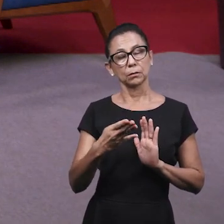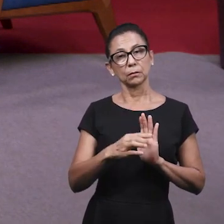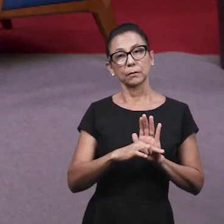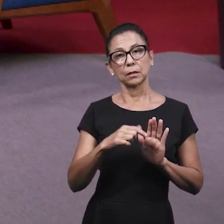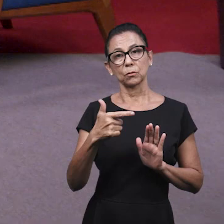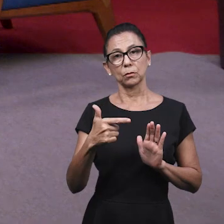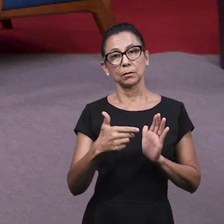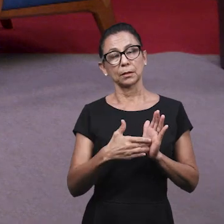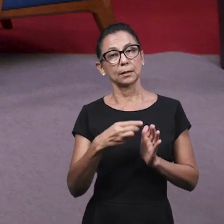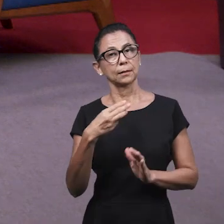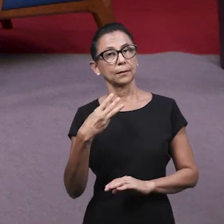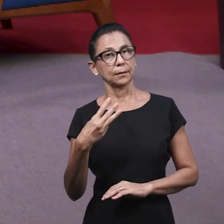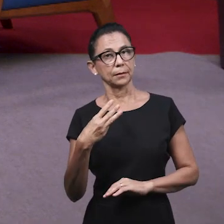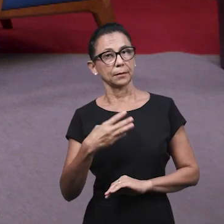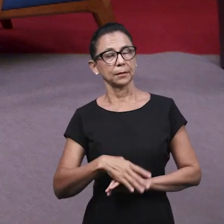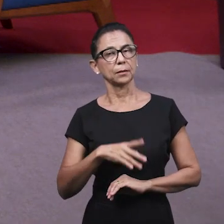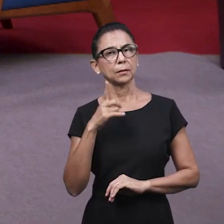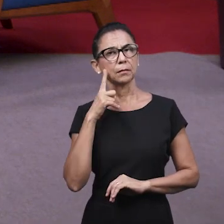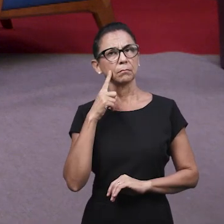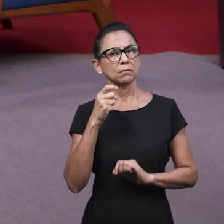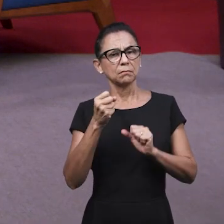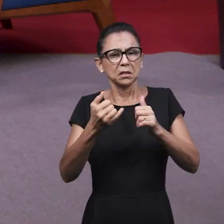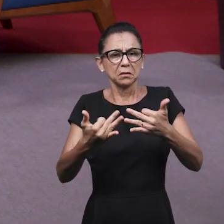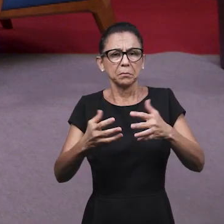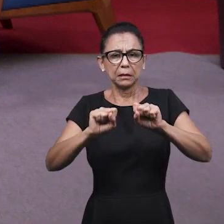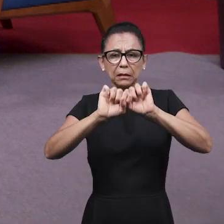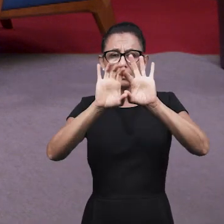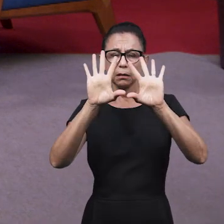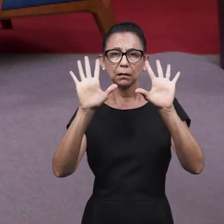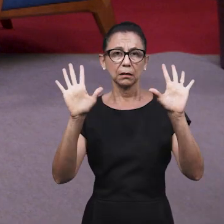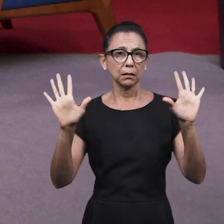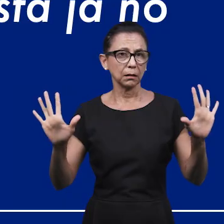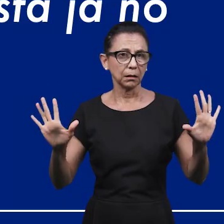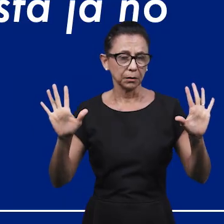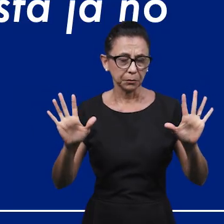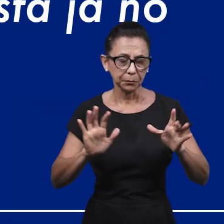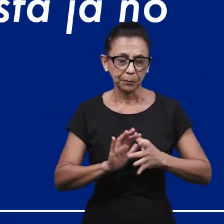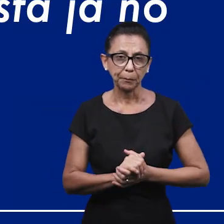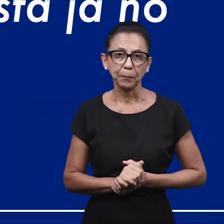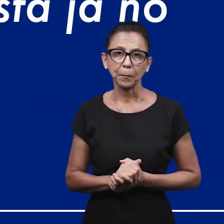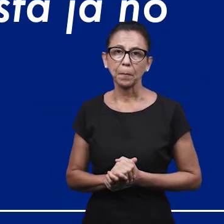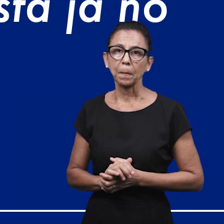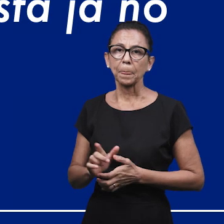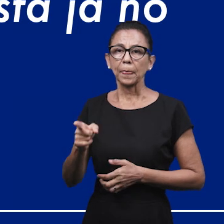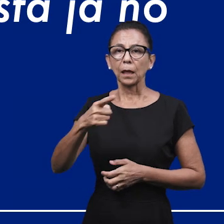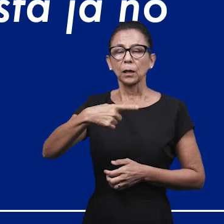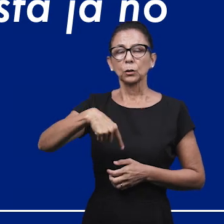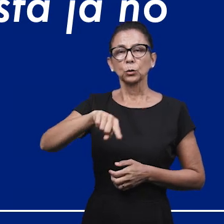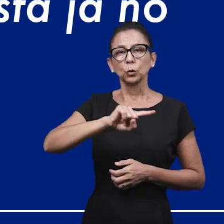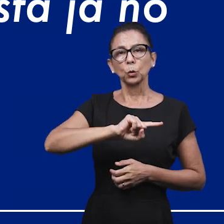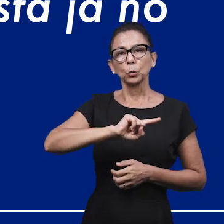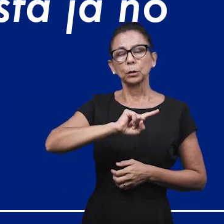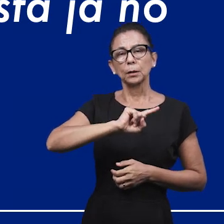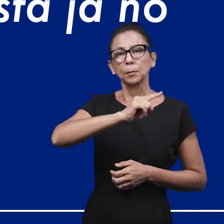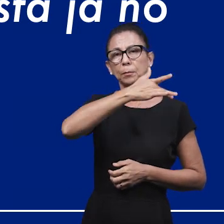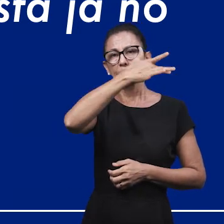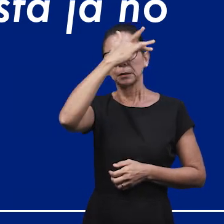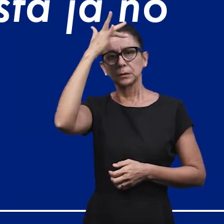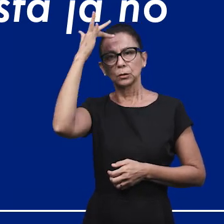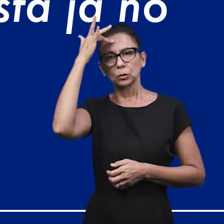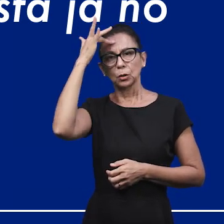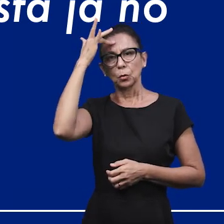4, versets 2 et 3, qui laisse ça très clair. Donc, tout esprit qui confesse